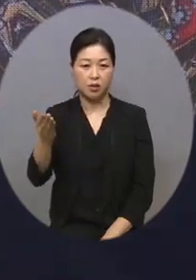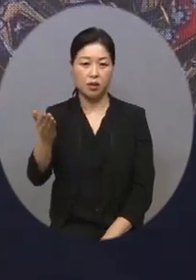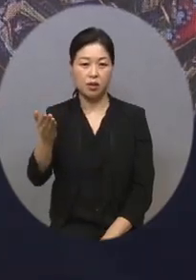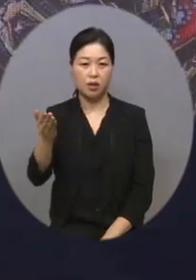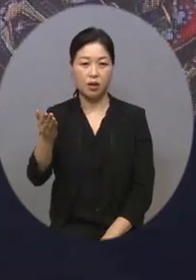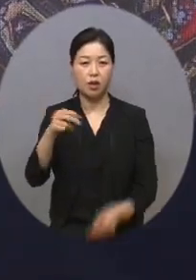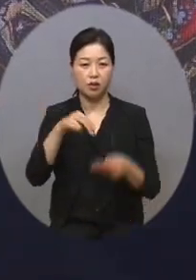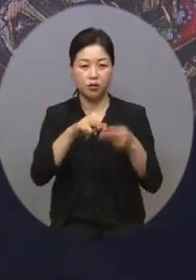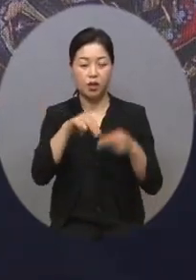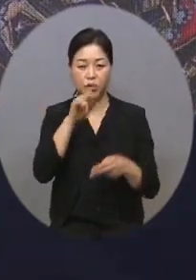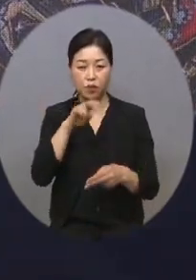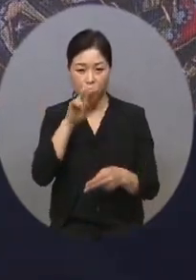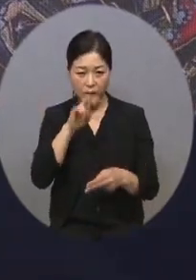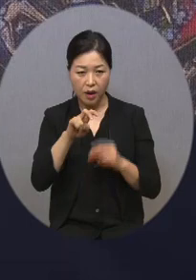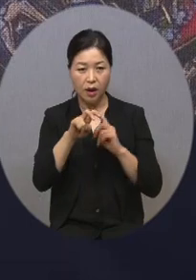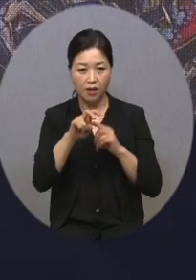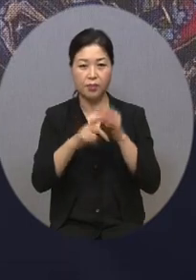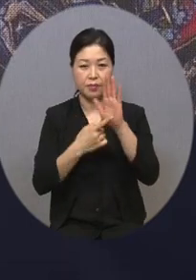축하드립니다.